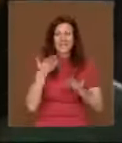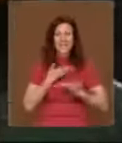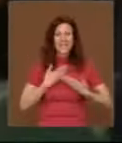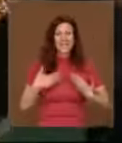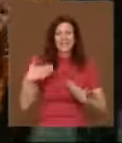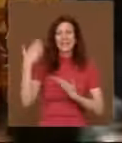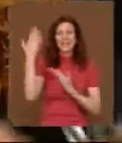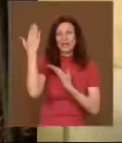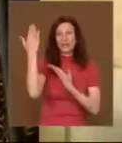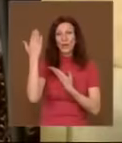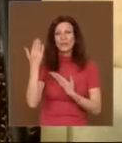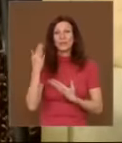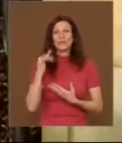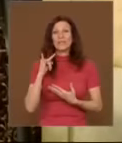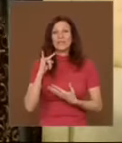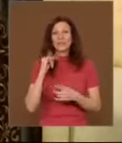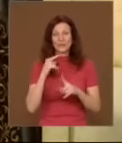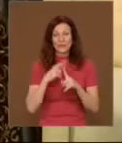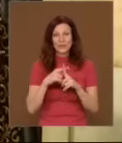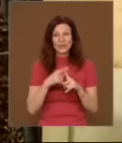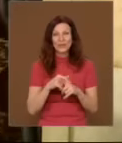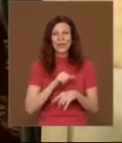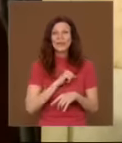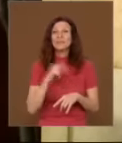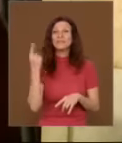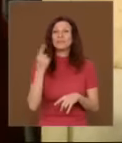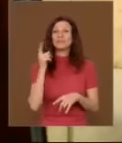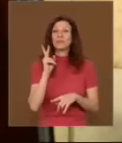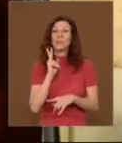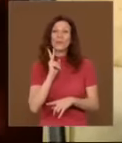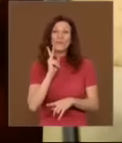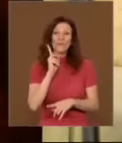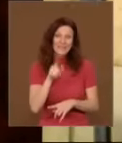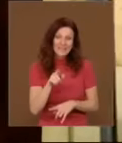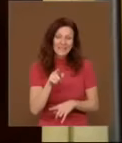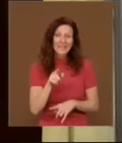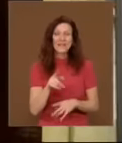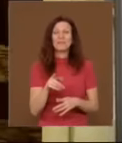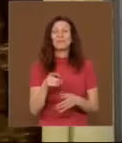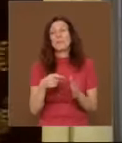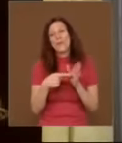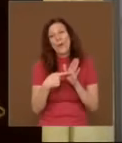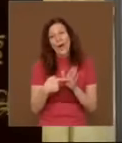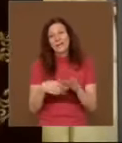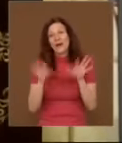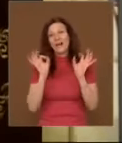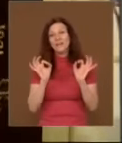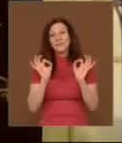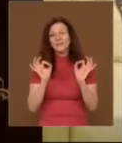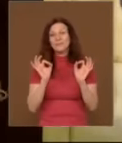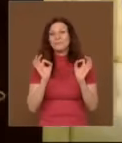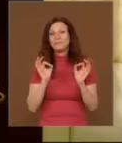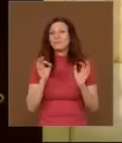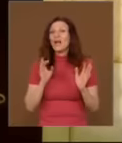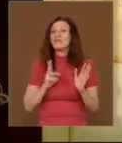Христос и самото влизане в храма вече изобразява